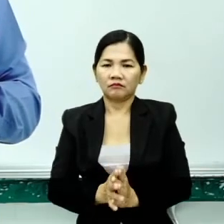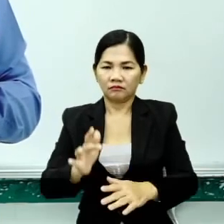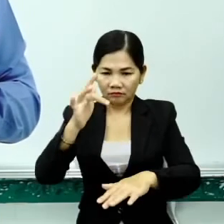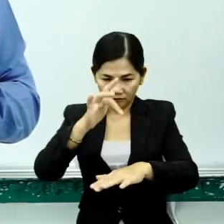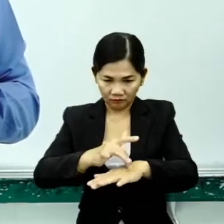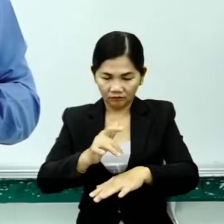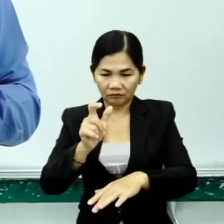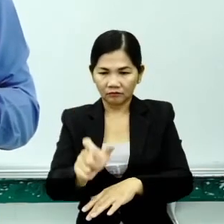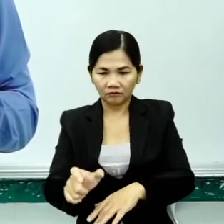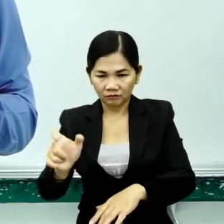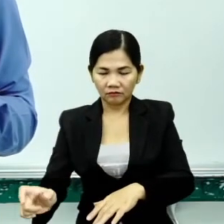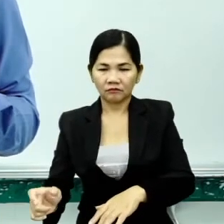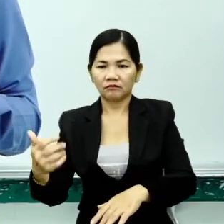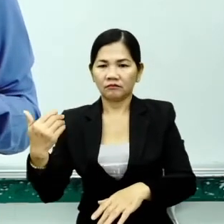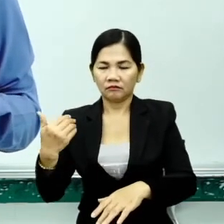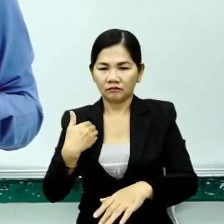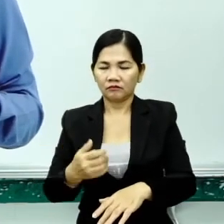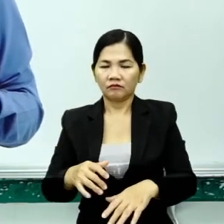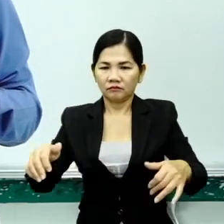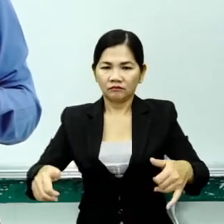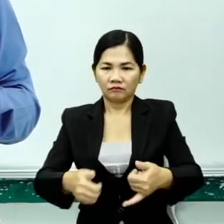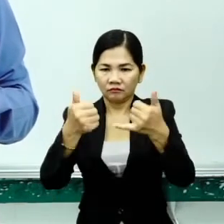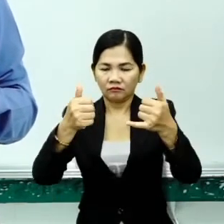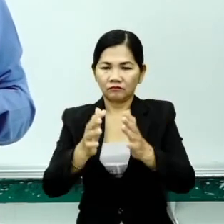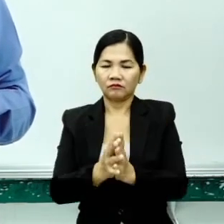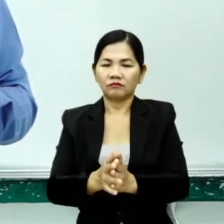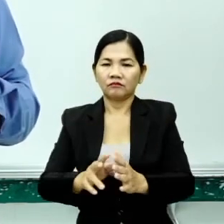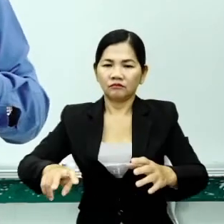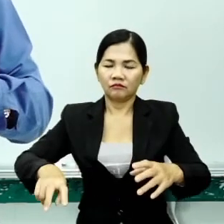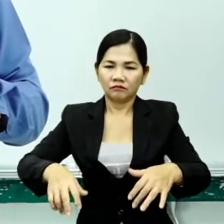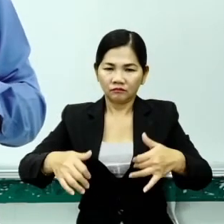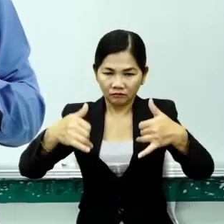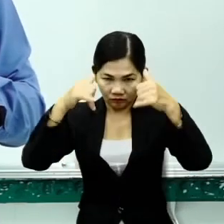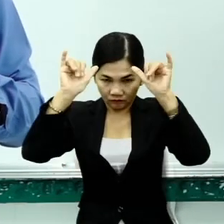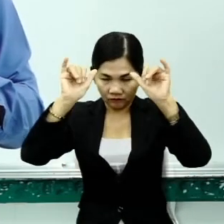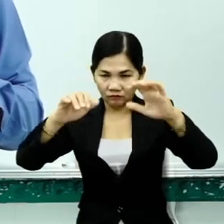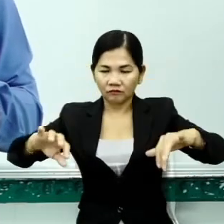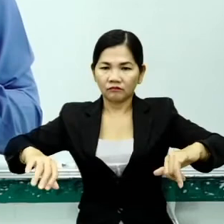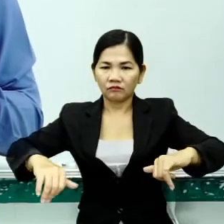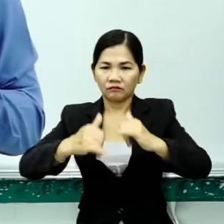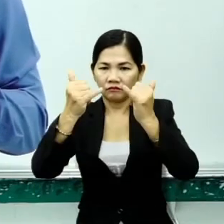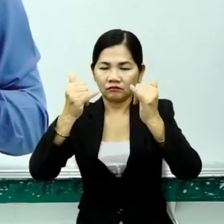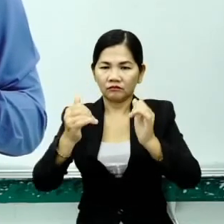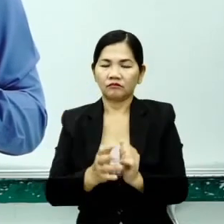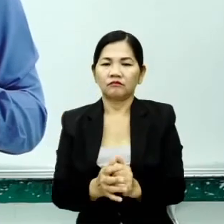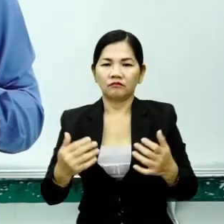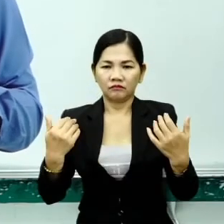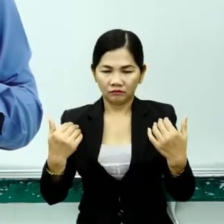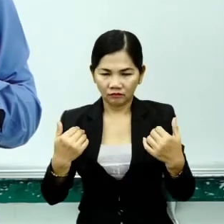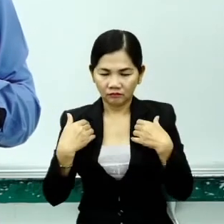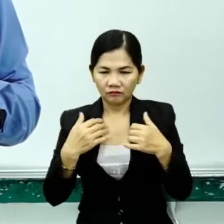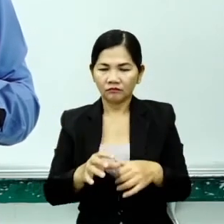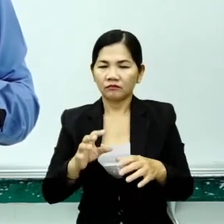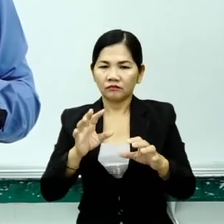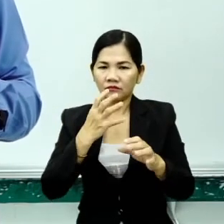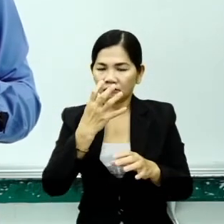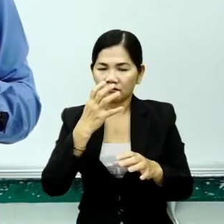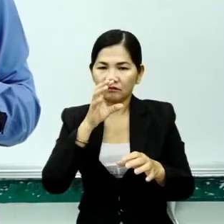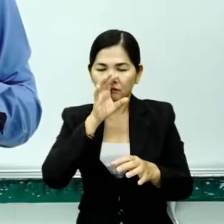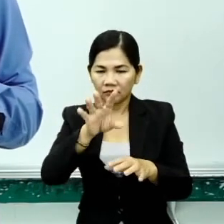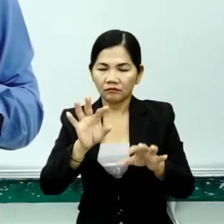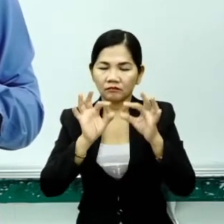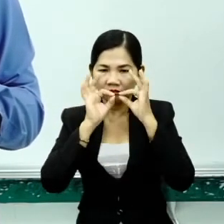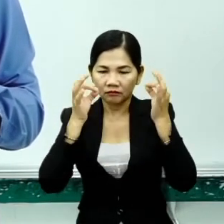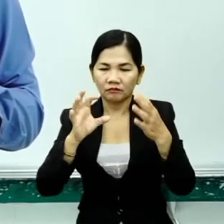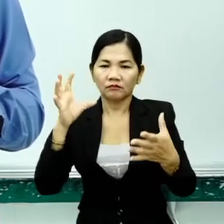bắp bò đòi mình dương đá cha đôi chỉ chua đôi chỉ cơ cha cố có bấy ăn chua cơ dương cha cài chma ăn